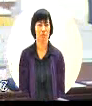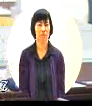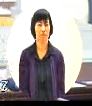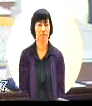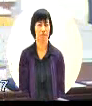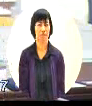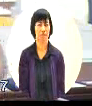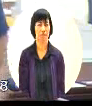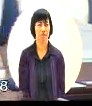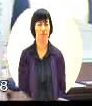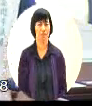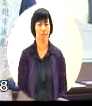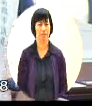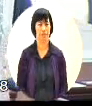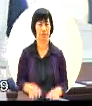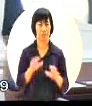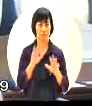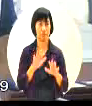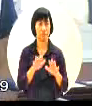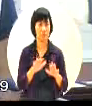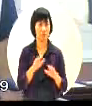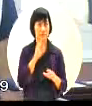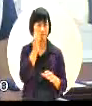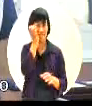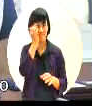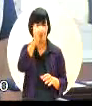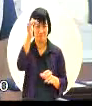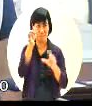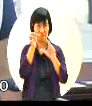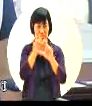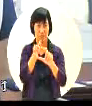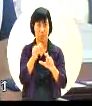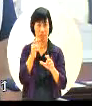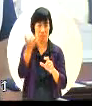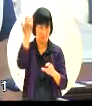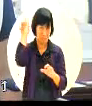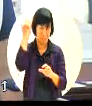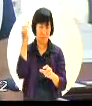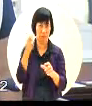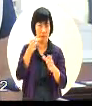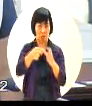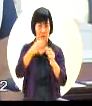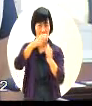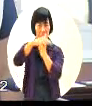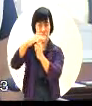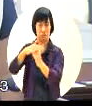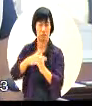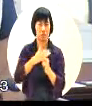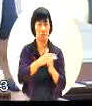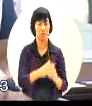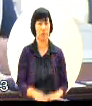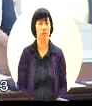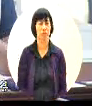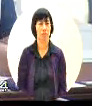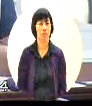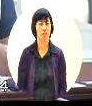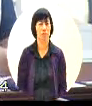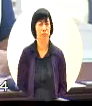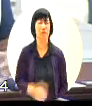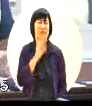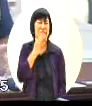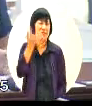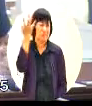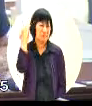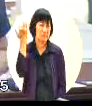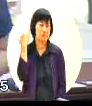目前咱工商区遮吼，啊，因为以往的公墓吼，拢在咱较